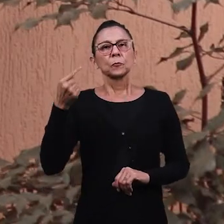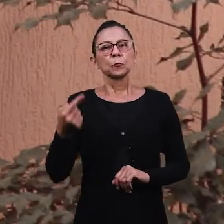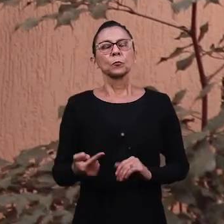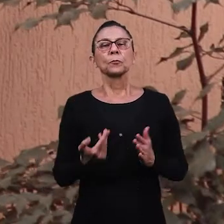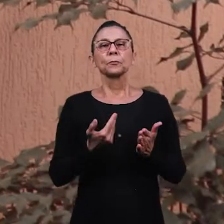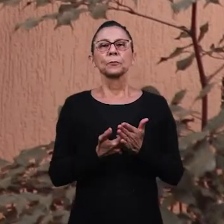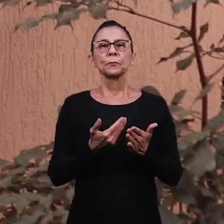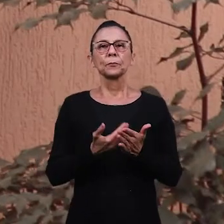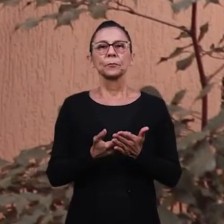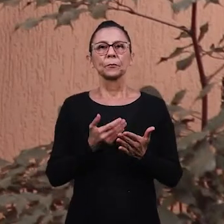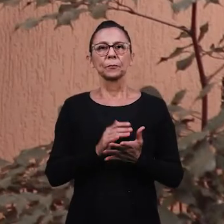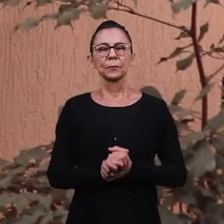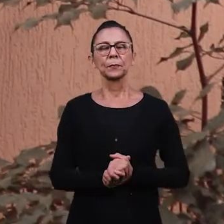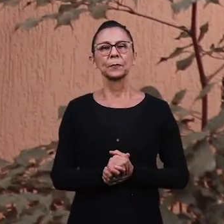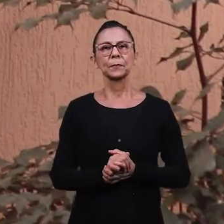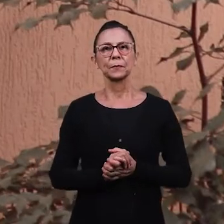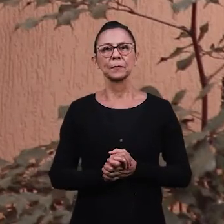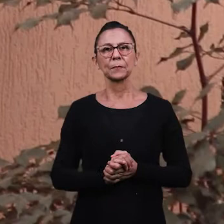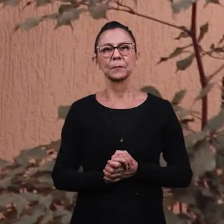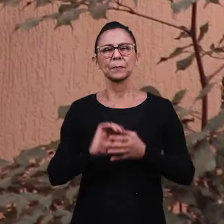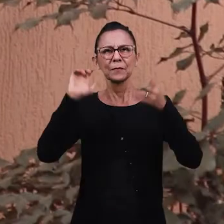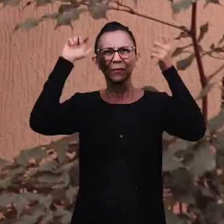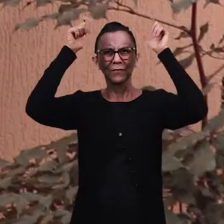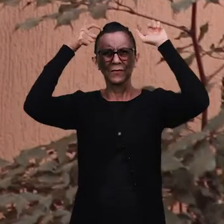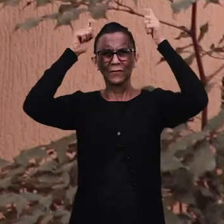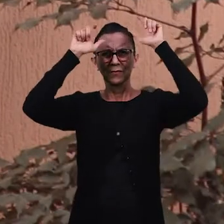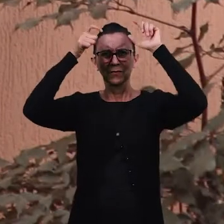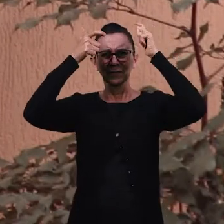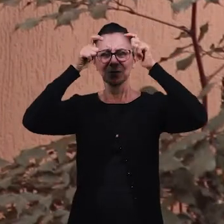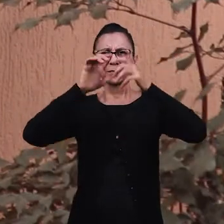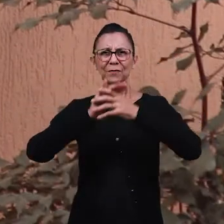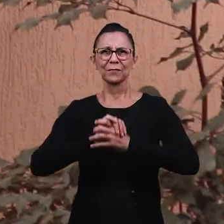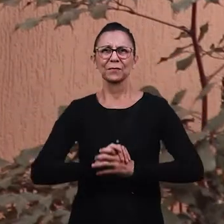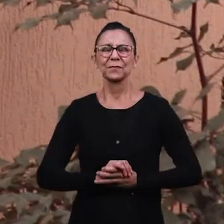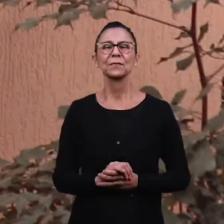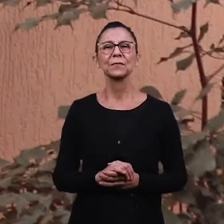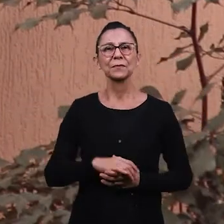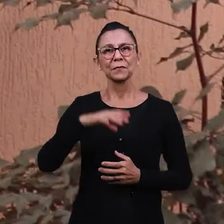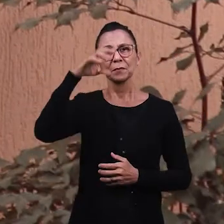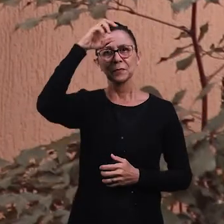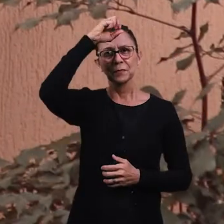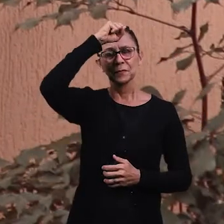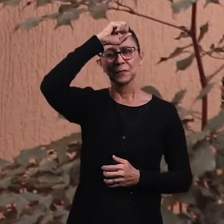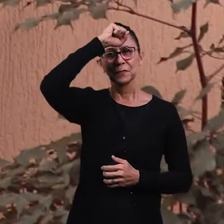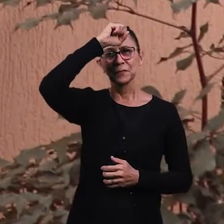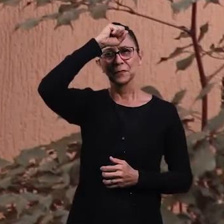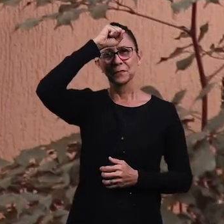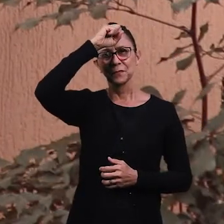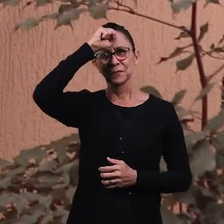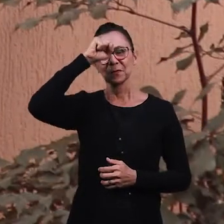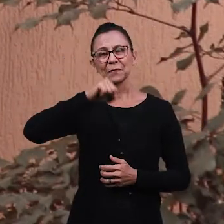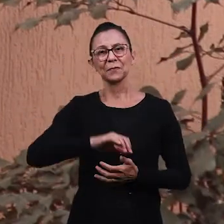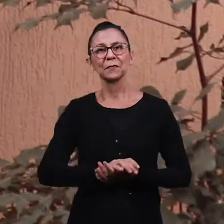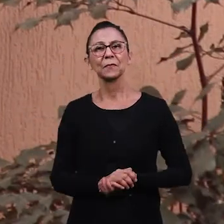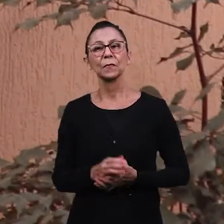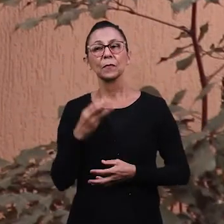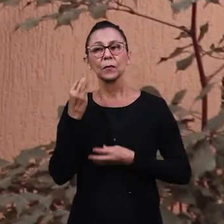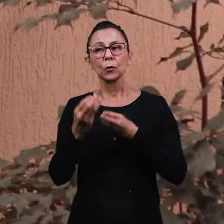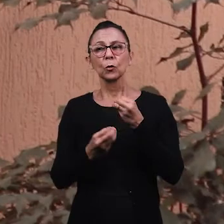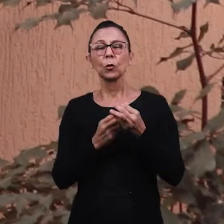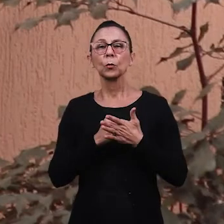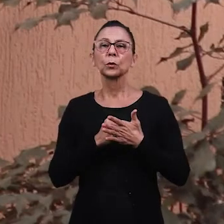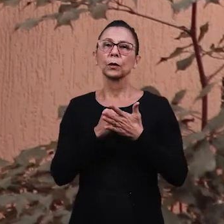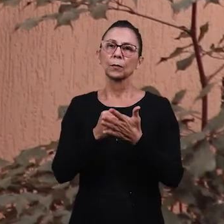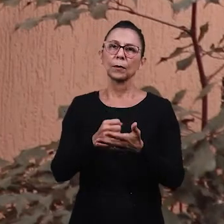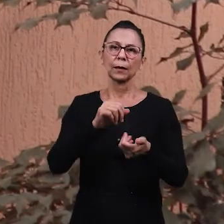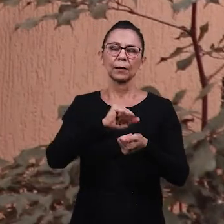la prochaine étude, nous allons parler sur la dysfonction exécutive, qui a beaucoup de relations avec le problème d'apprentissage, ce